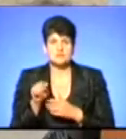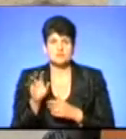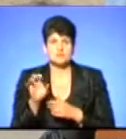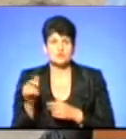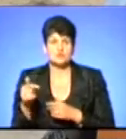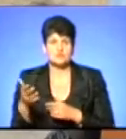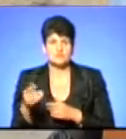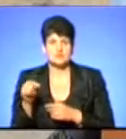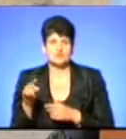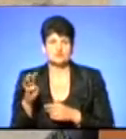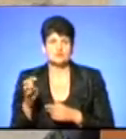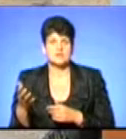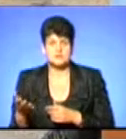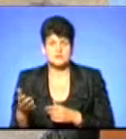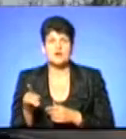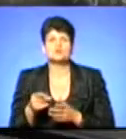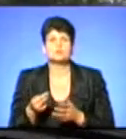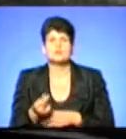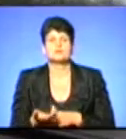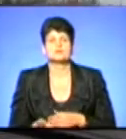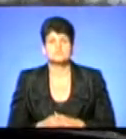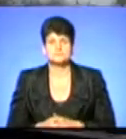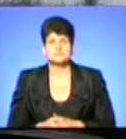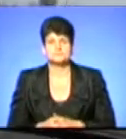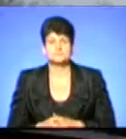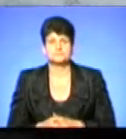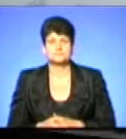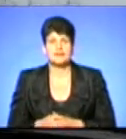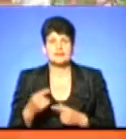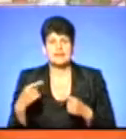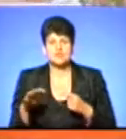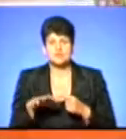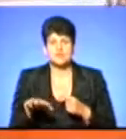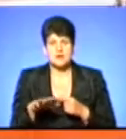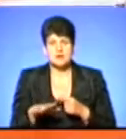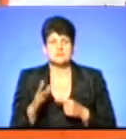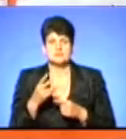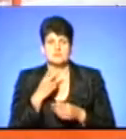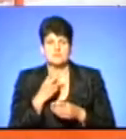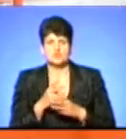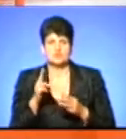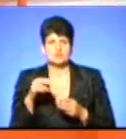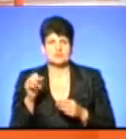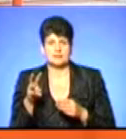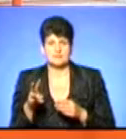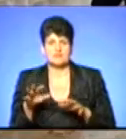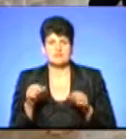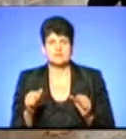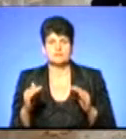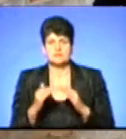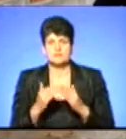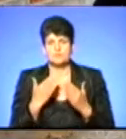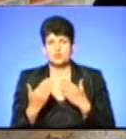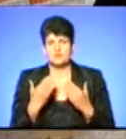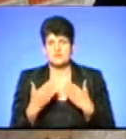1500 гривень чи 1400, за що вже платив? На іншій ділянці цього ж кооперативу «Надія» бачимо дим. Власник будинку спілкуватися